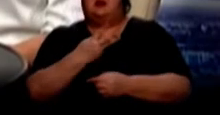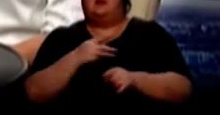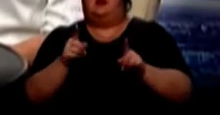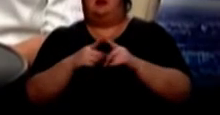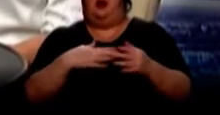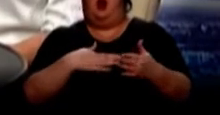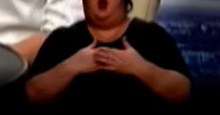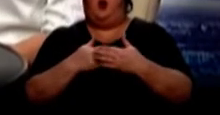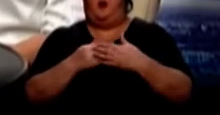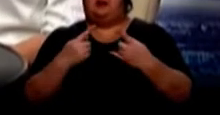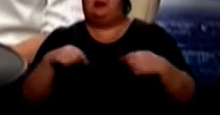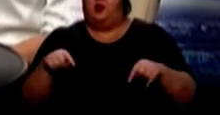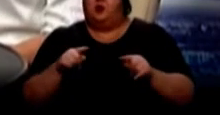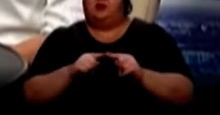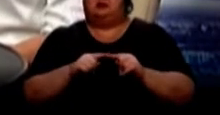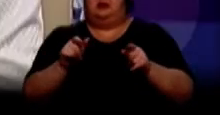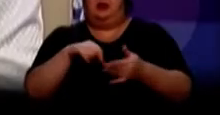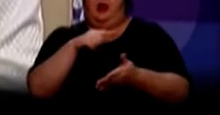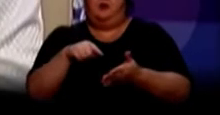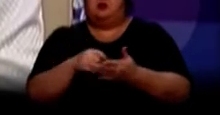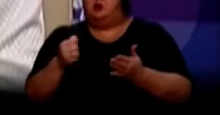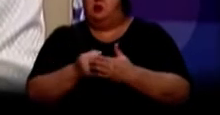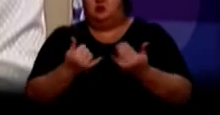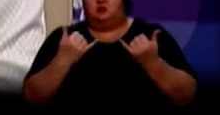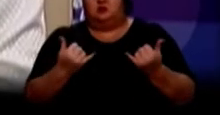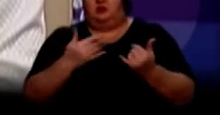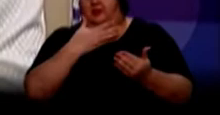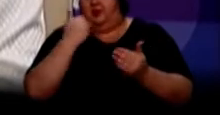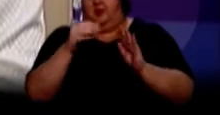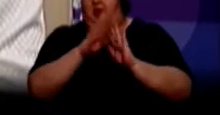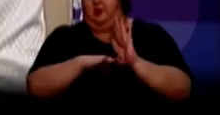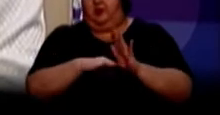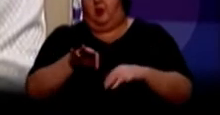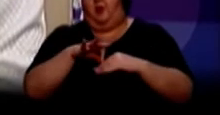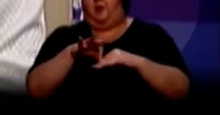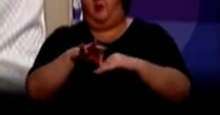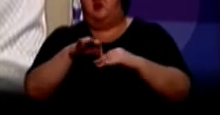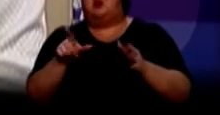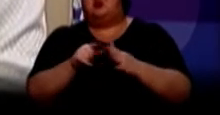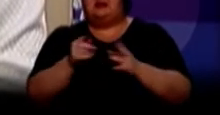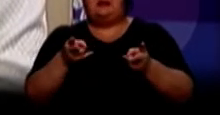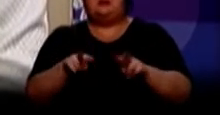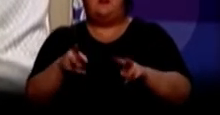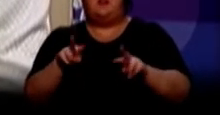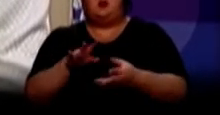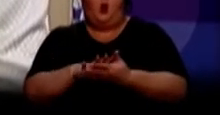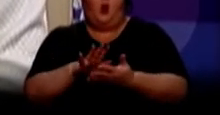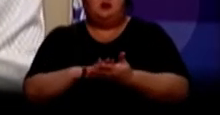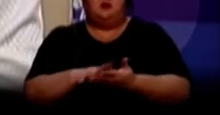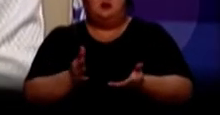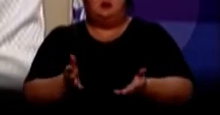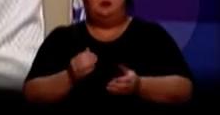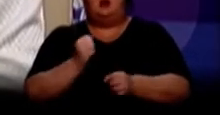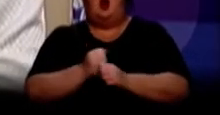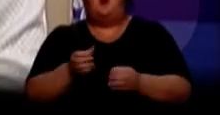громадських організацій. І місто до цього часу не має програми поводження з відходами. Хоча, знову ж таки, робоча